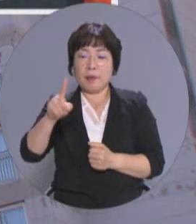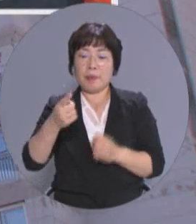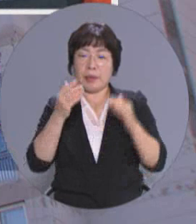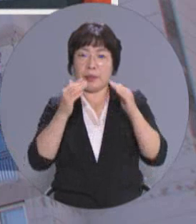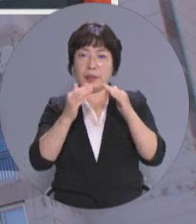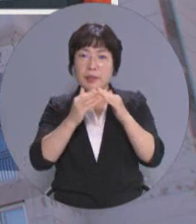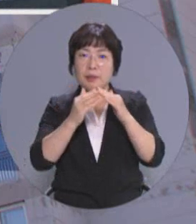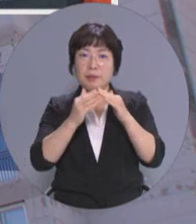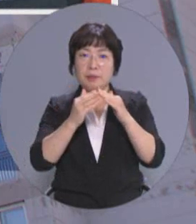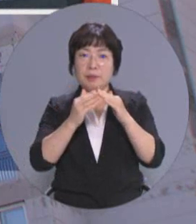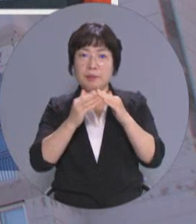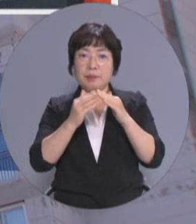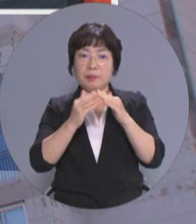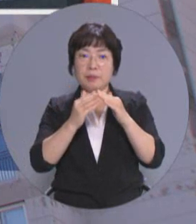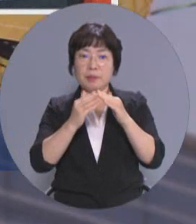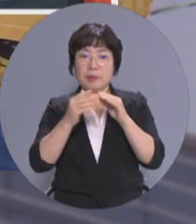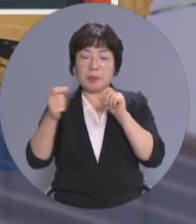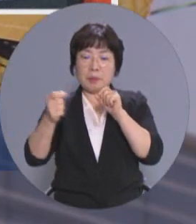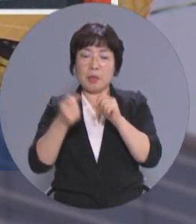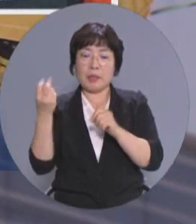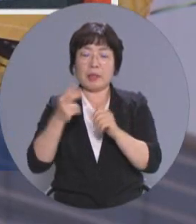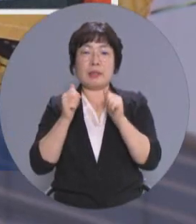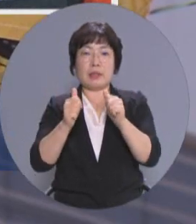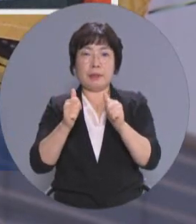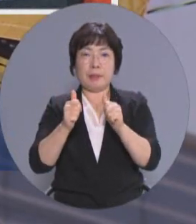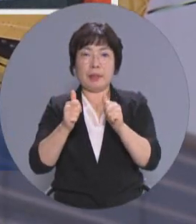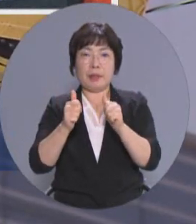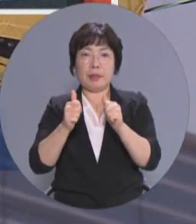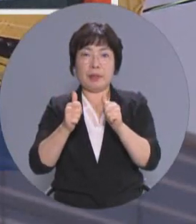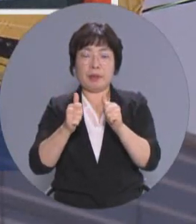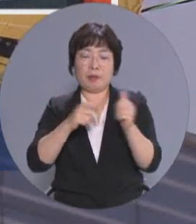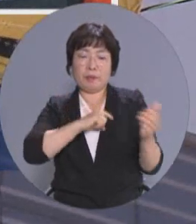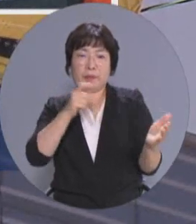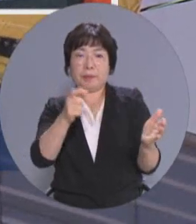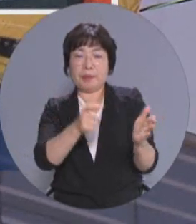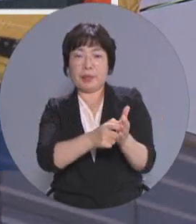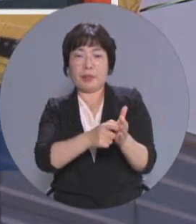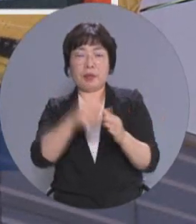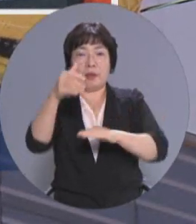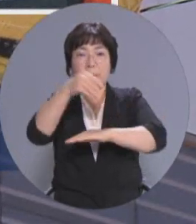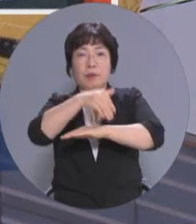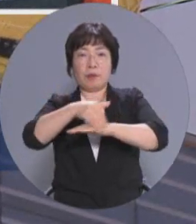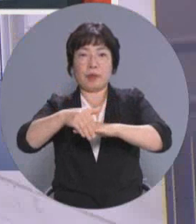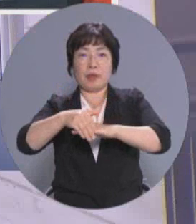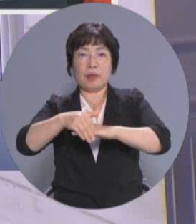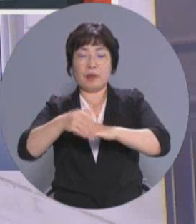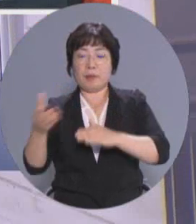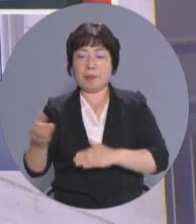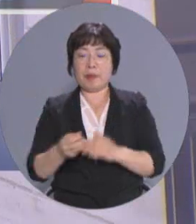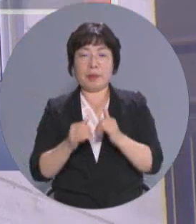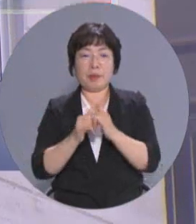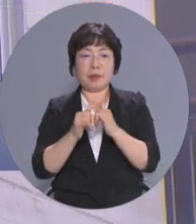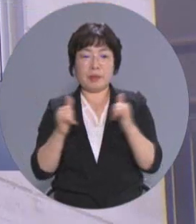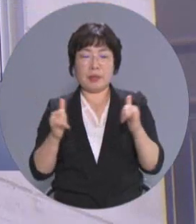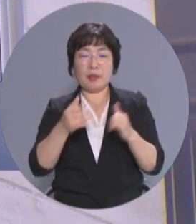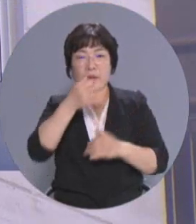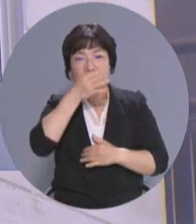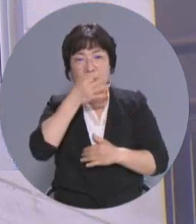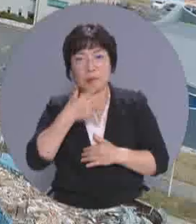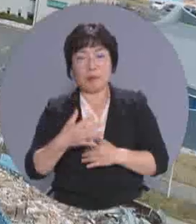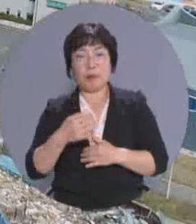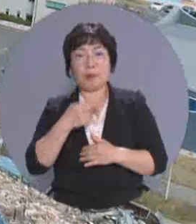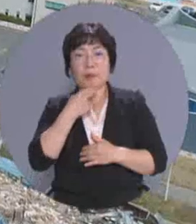정도는 지금 조만간은 항소 심판 길 나면 거기도 등기 전 예정이고 사실은 임차인들이 좀 힘들어지지 않게